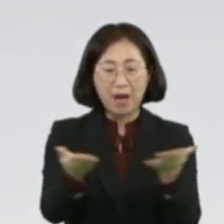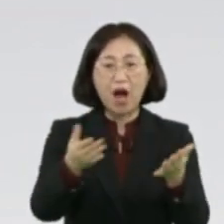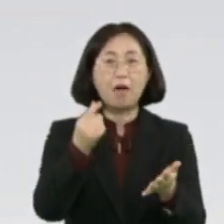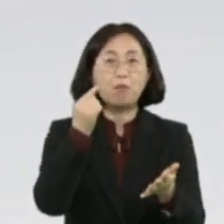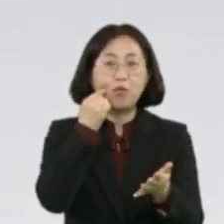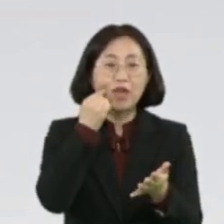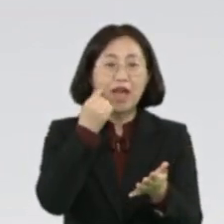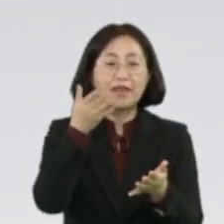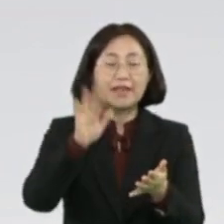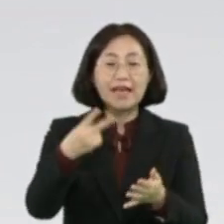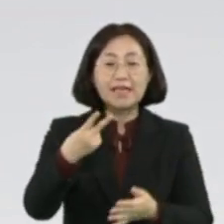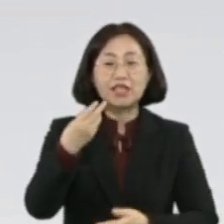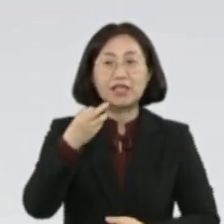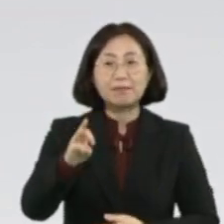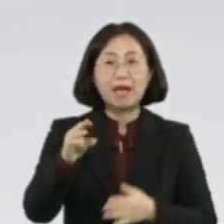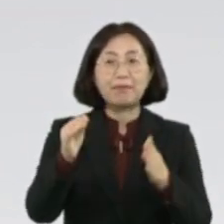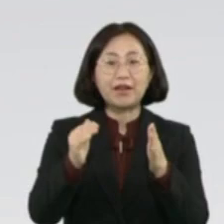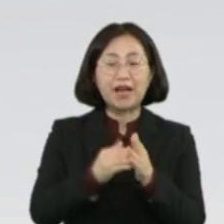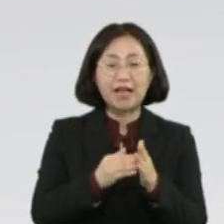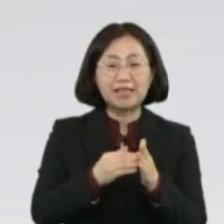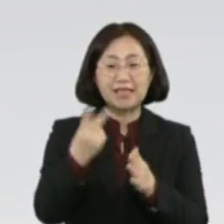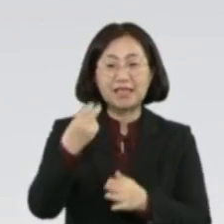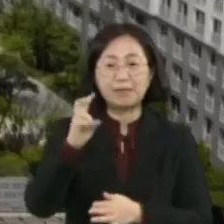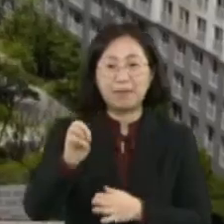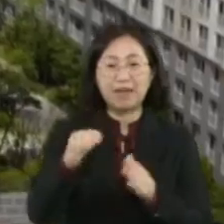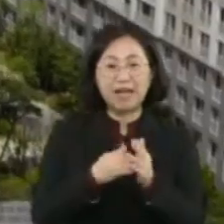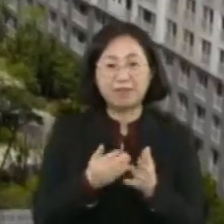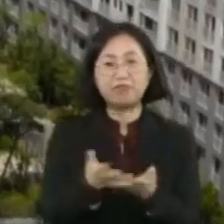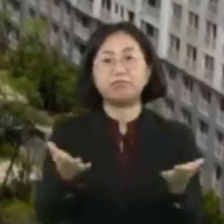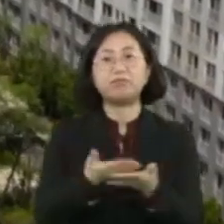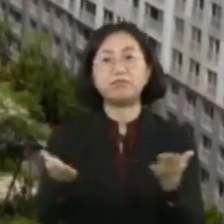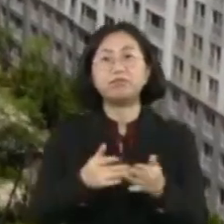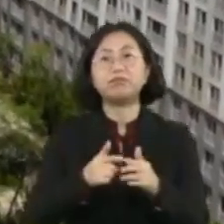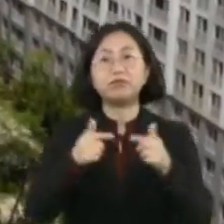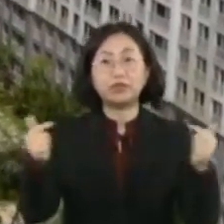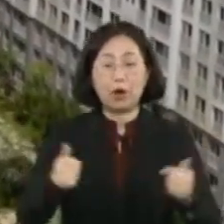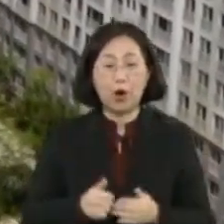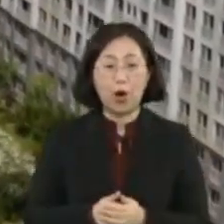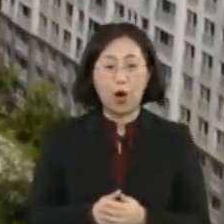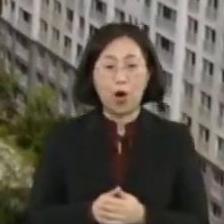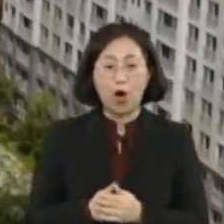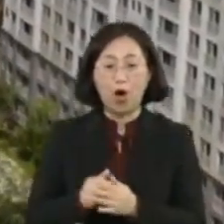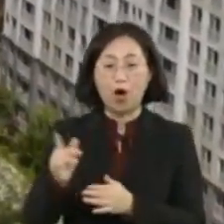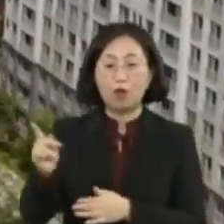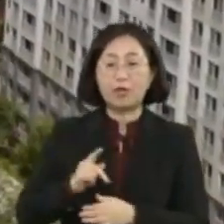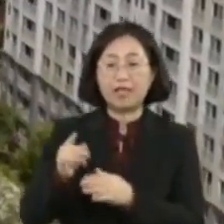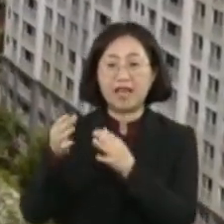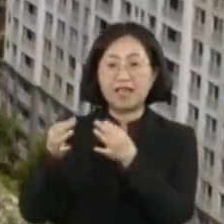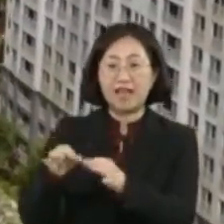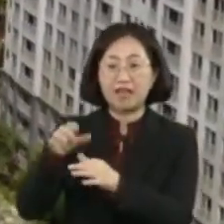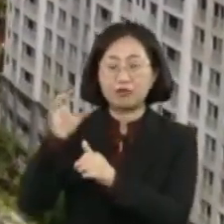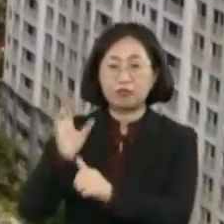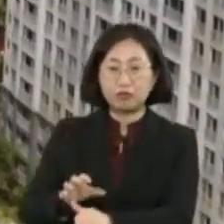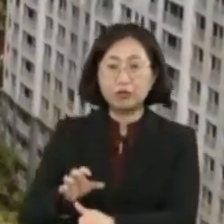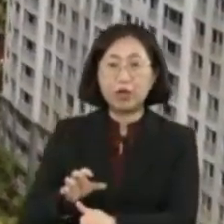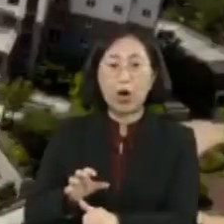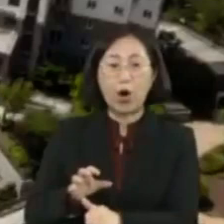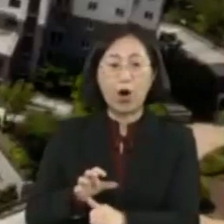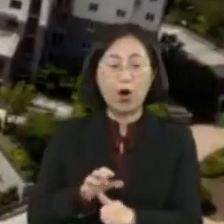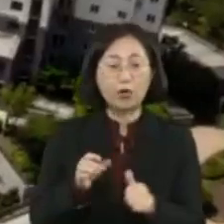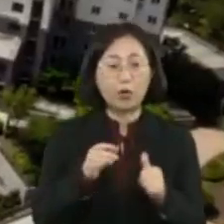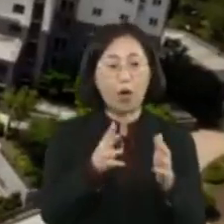물량이 2023년까지 지속 확대됩니다. 규제 강화의 공급난 해소, 앞으로